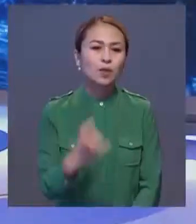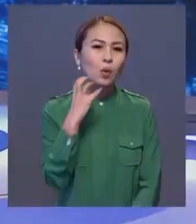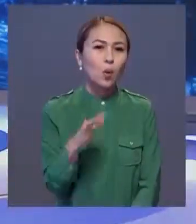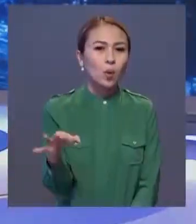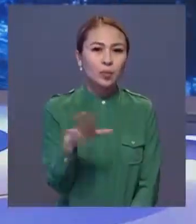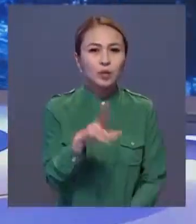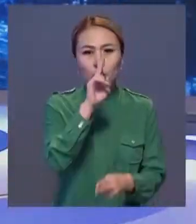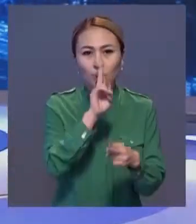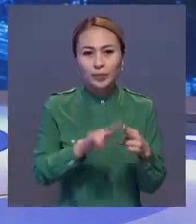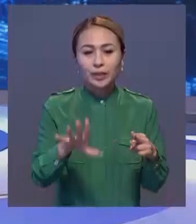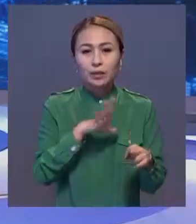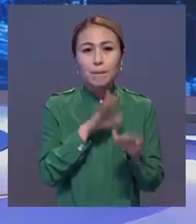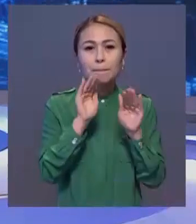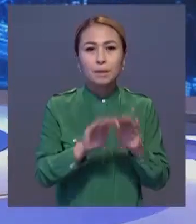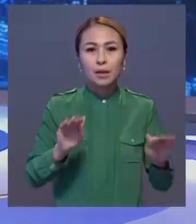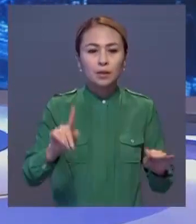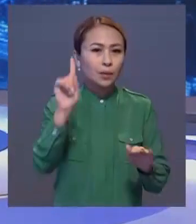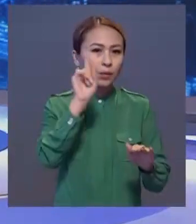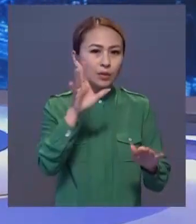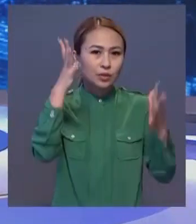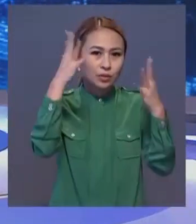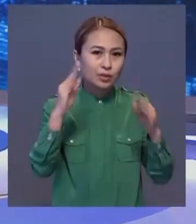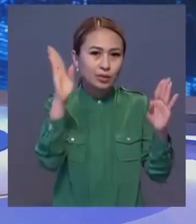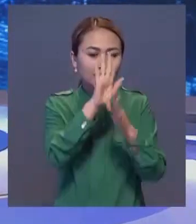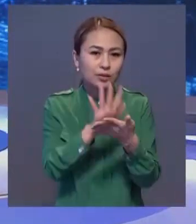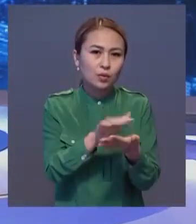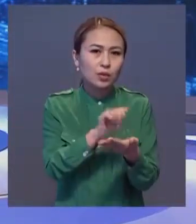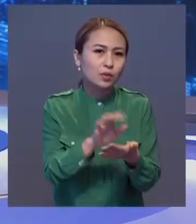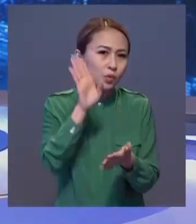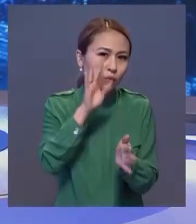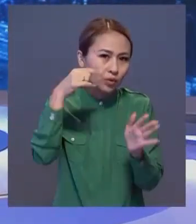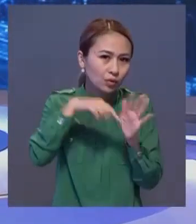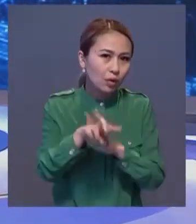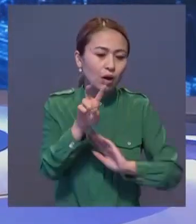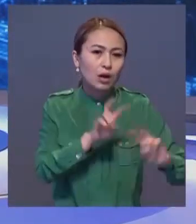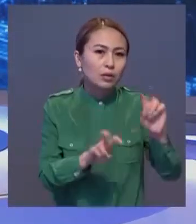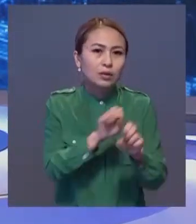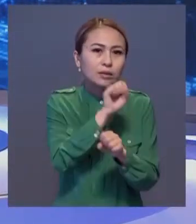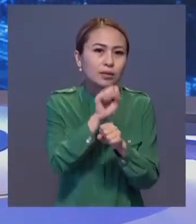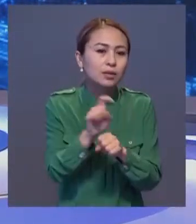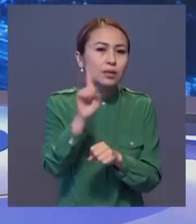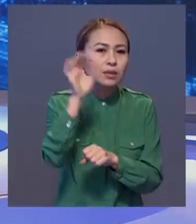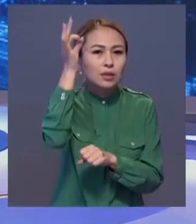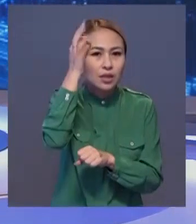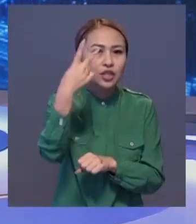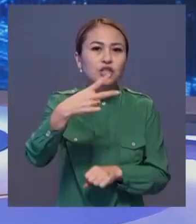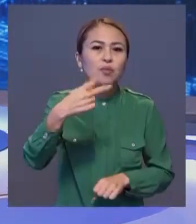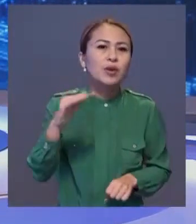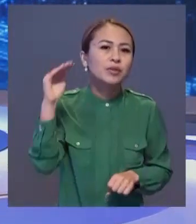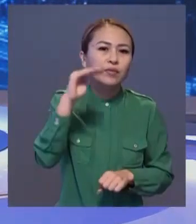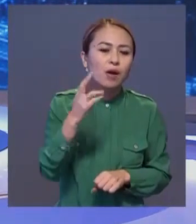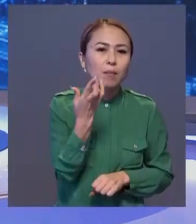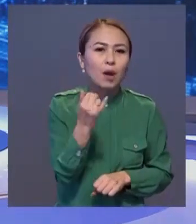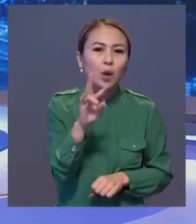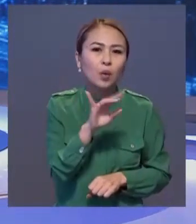Қызылорда облысында жоғалып кеткен баланы қолайсыз күн райы салдарынан су астында іздеу уақытша тоқтатылды. Естеріңізге салсақ,